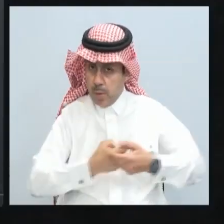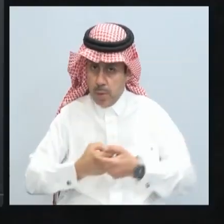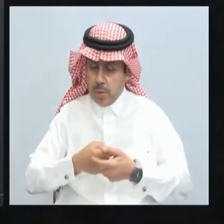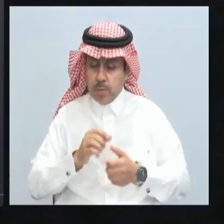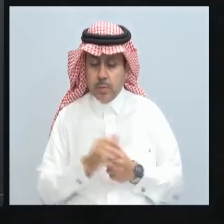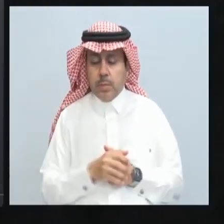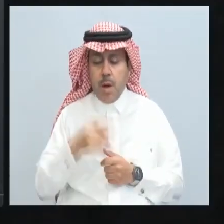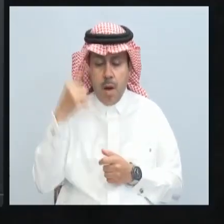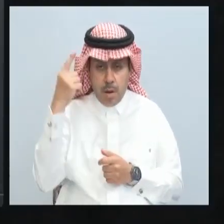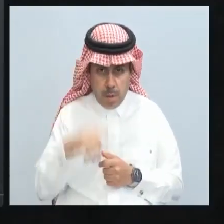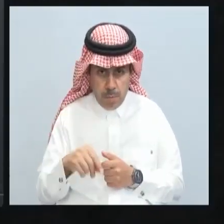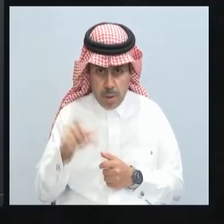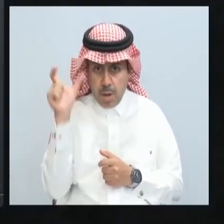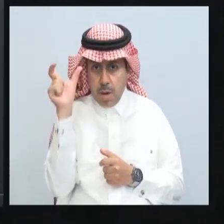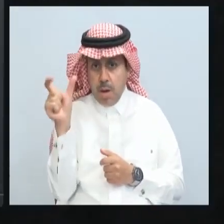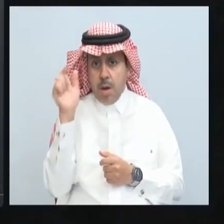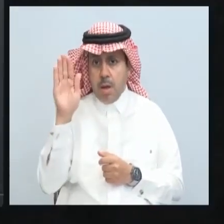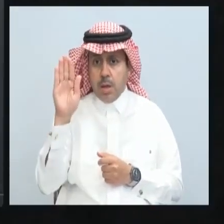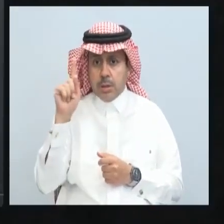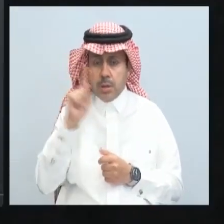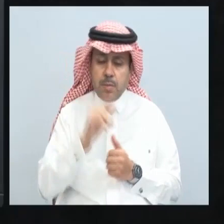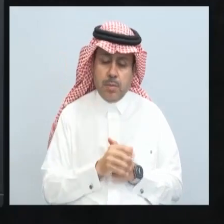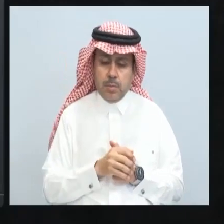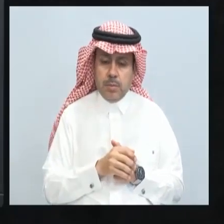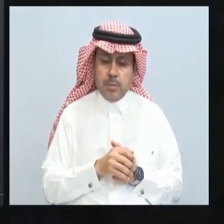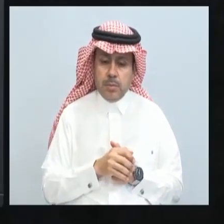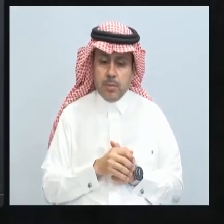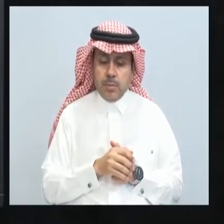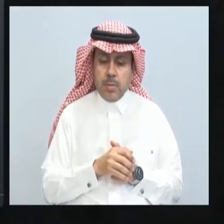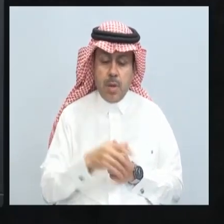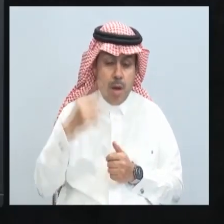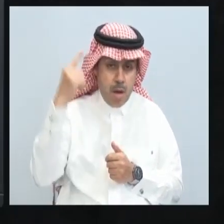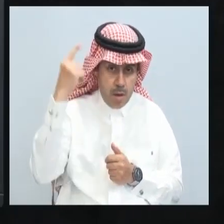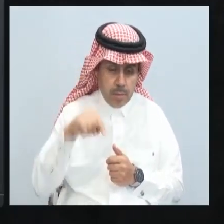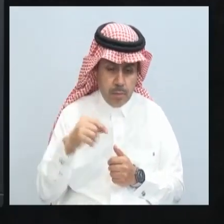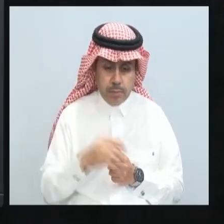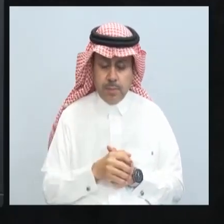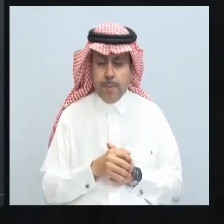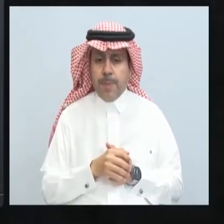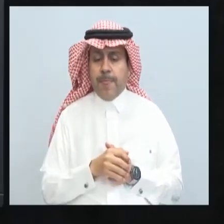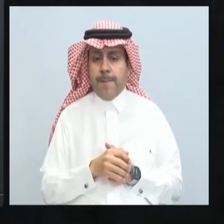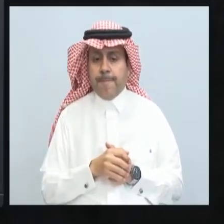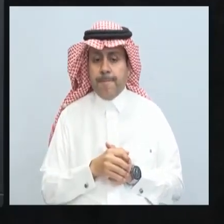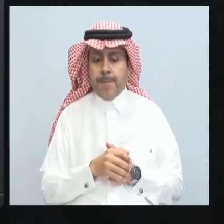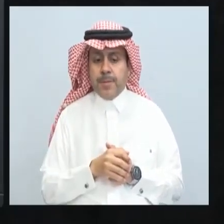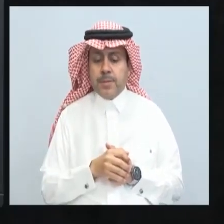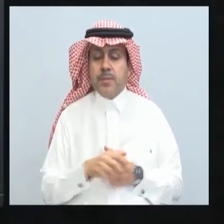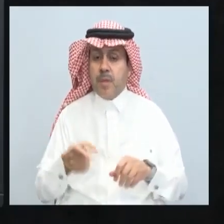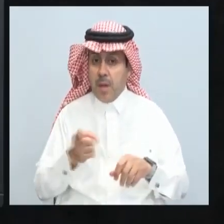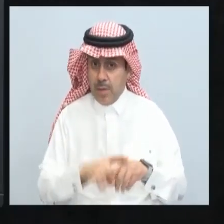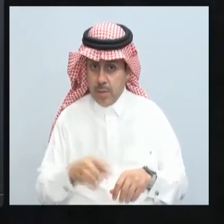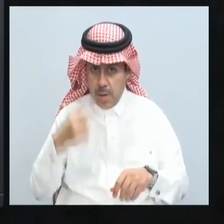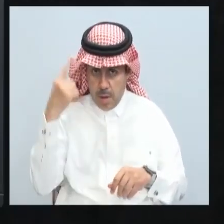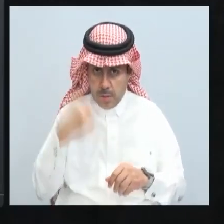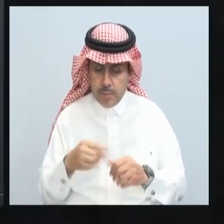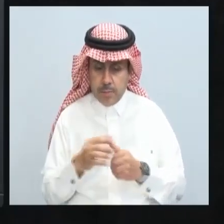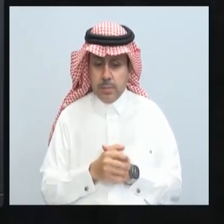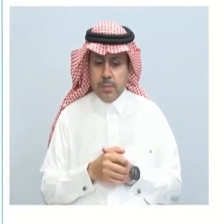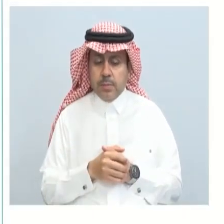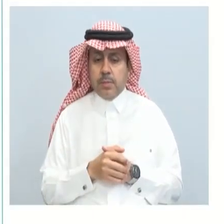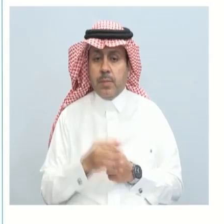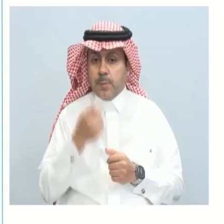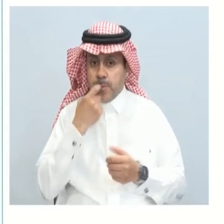يحرم من النسب كل ما تقدم انه يحرم من النسب فانه ايضا يحرم